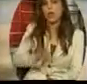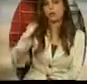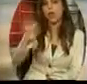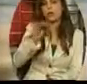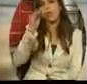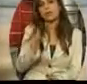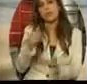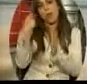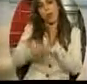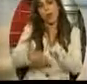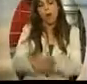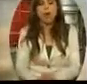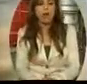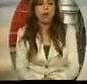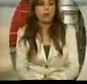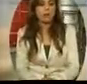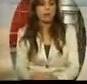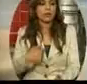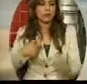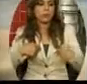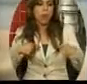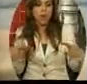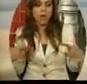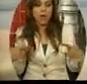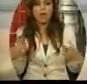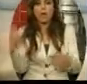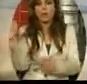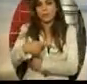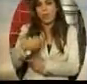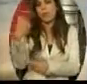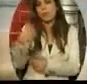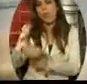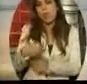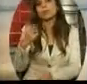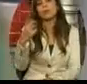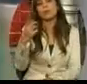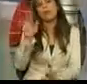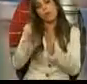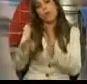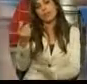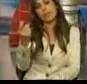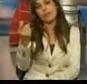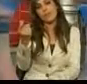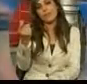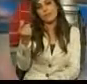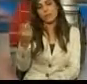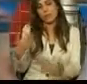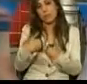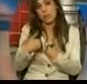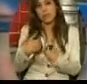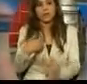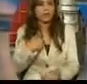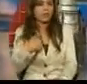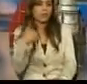ללקוח. זאת אומרת שאם אני עכשיו מוכר לך בבית מלון, המלון לוקח ממני פחות כסף, ואני נותן לך את הפחות